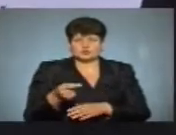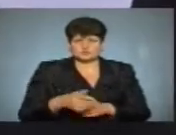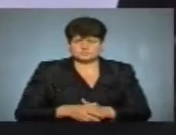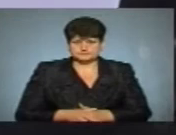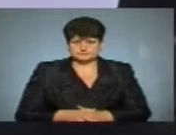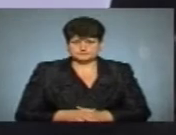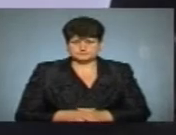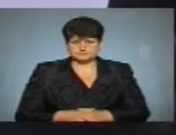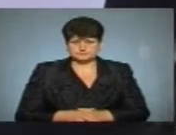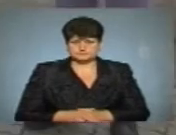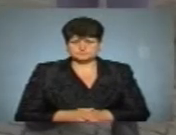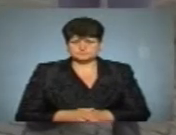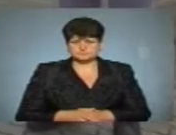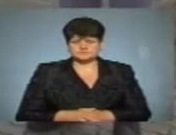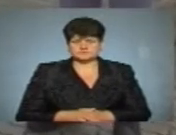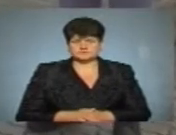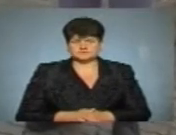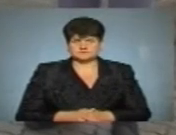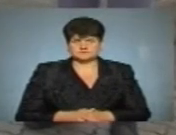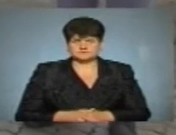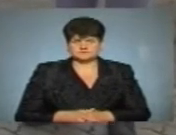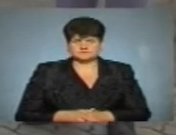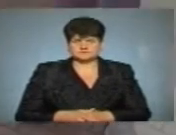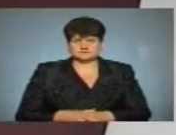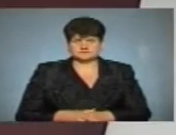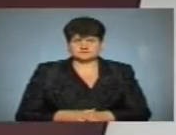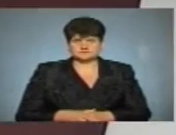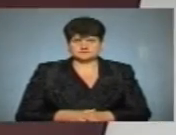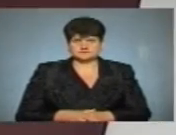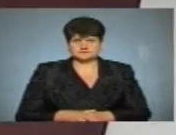Богдана Сарабун, Андрій Бодак. Новини на Суспільному. Тернопільщина.